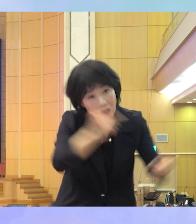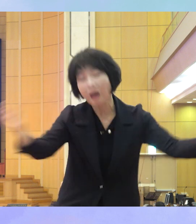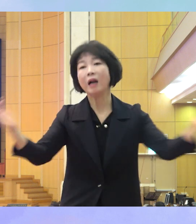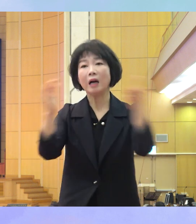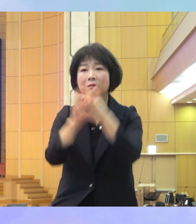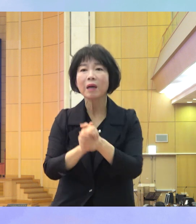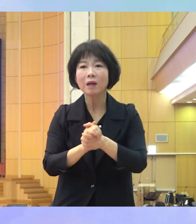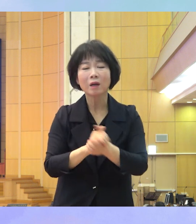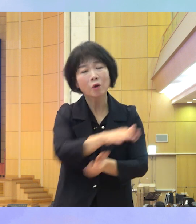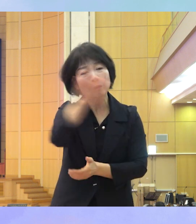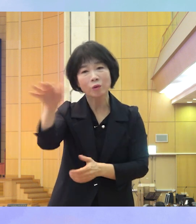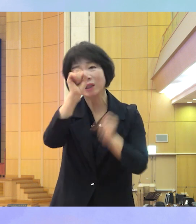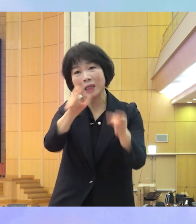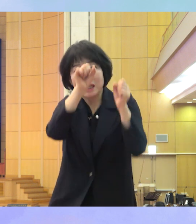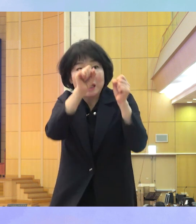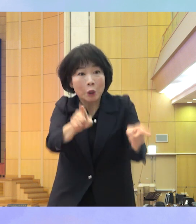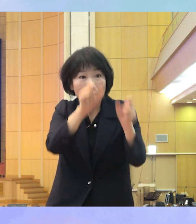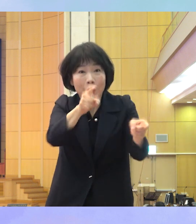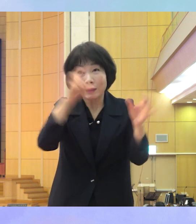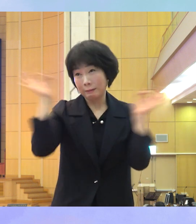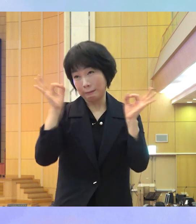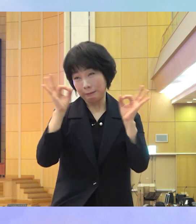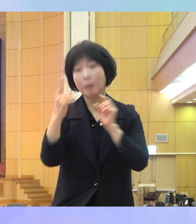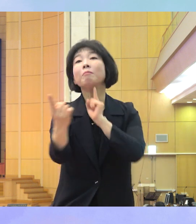이렇게 기회를 찾는 거예요. 기회를,